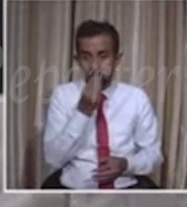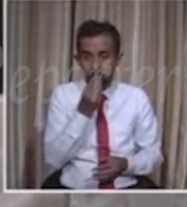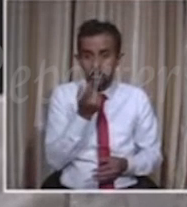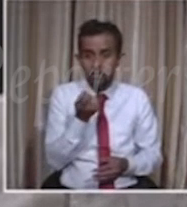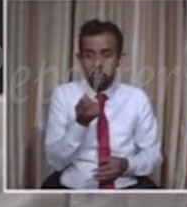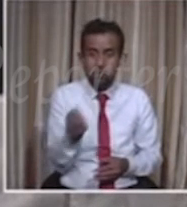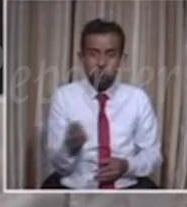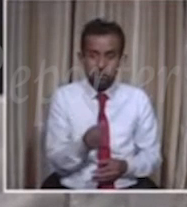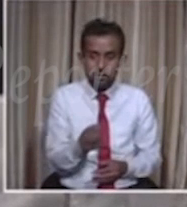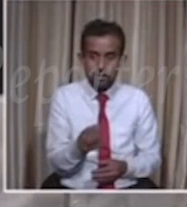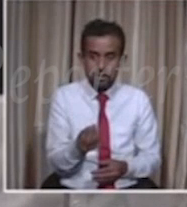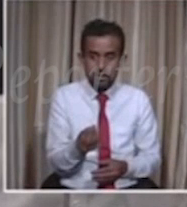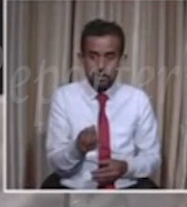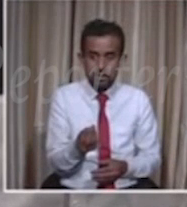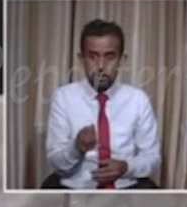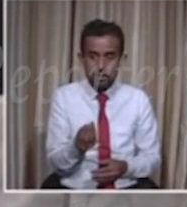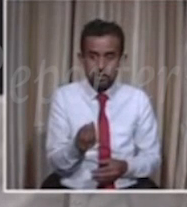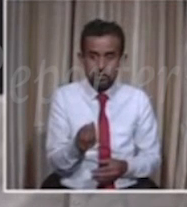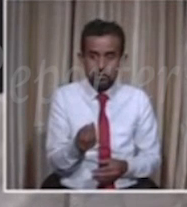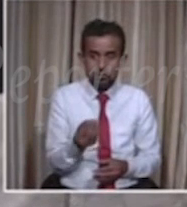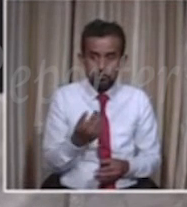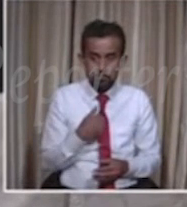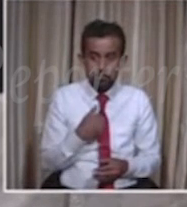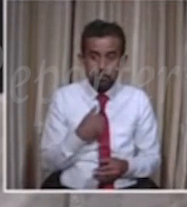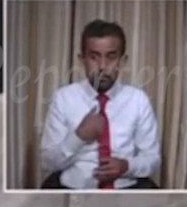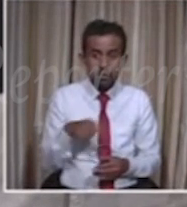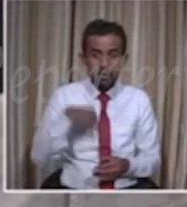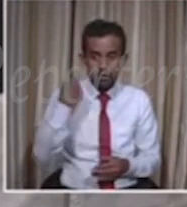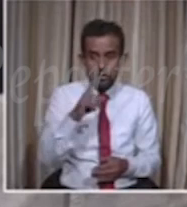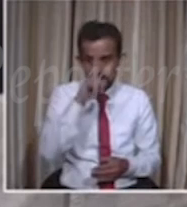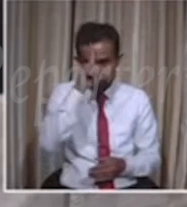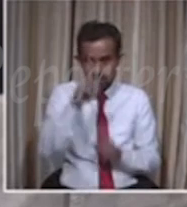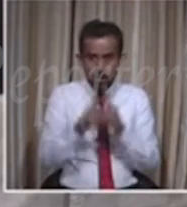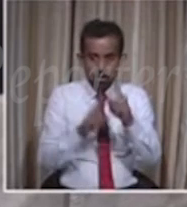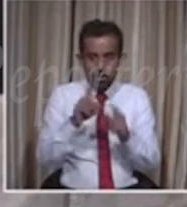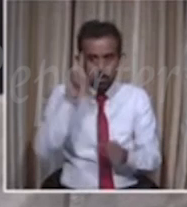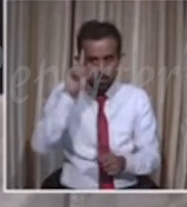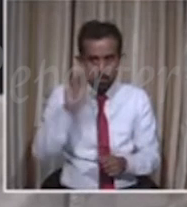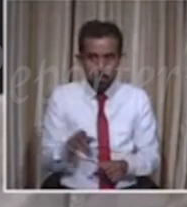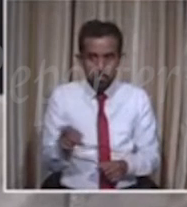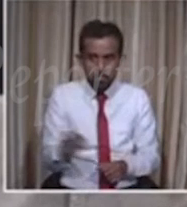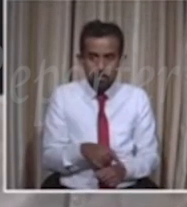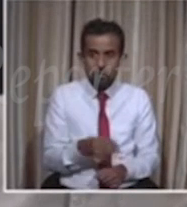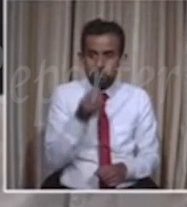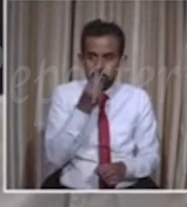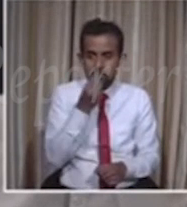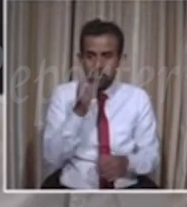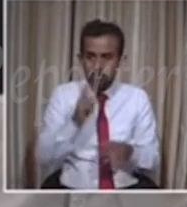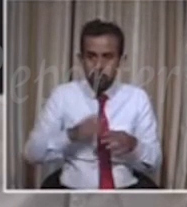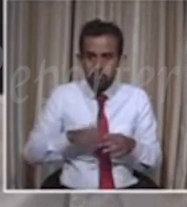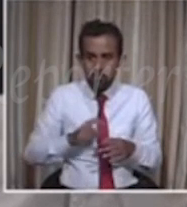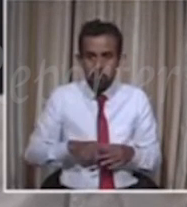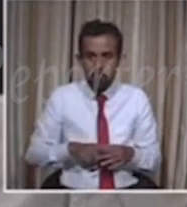මදි ඉතින් මම ඒ ගැන අපි එන සතියේ කතා කරන්න ඉන්නේ මේ දෛනික ආහාර ගැන ප්‍රශ්නේ